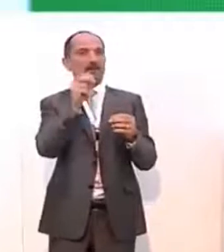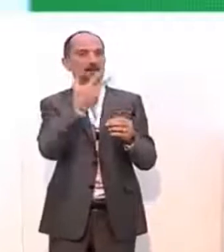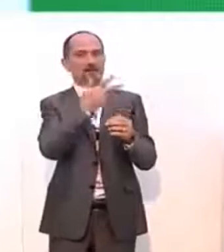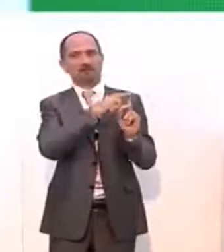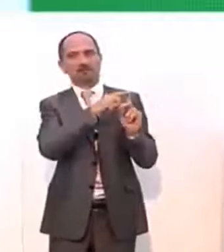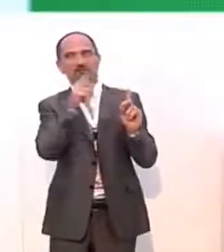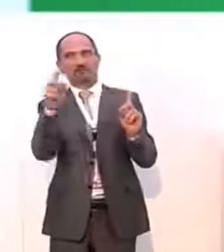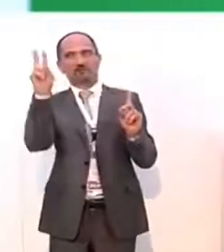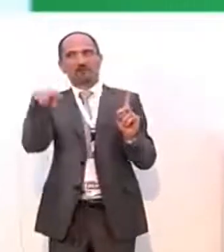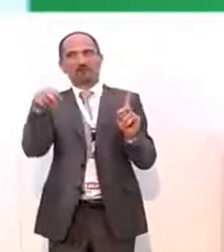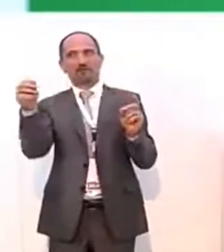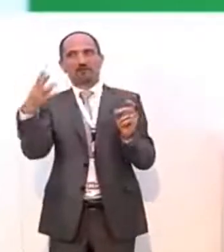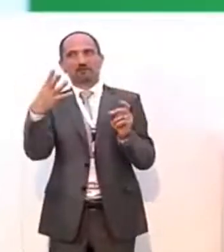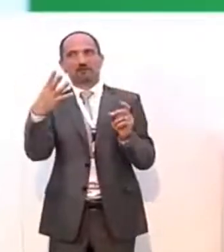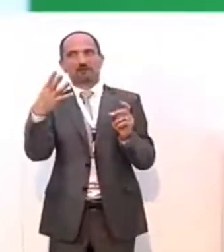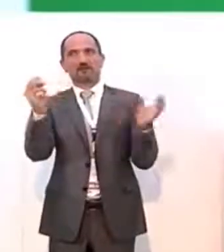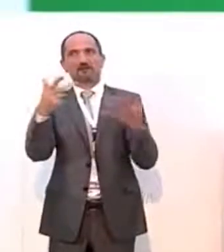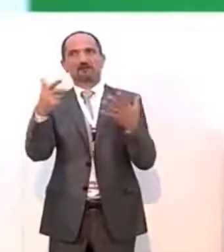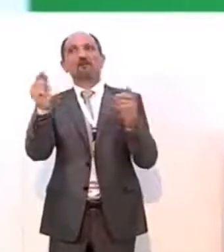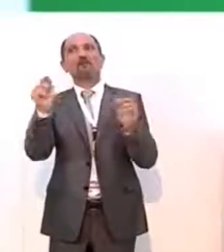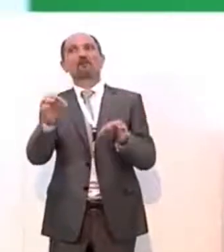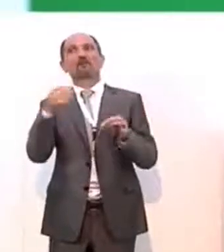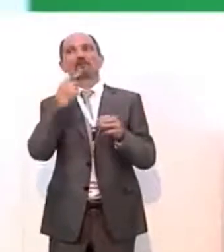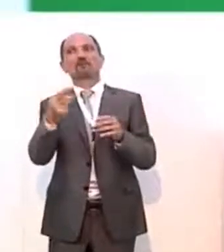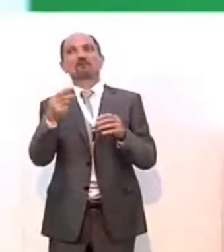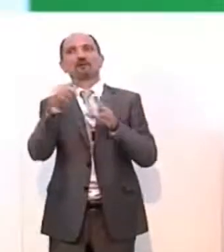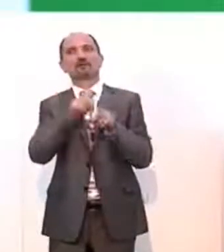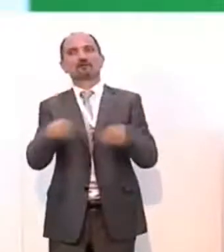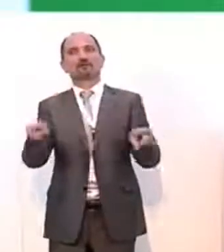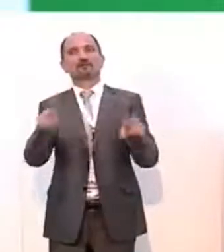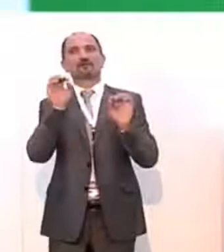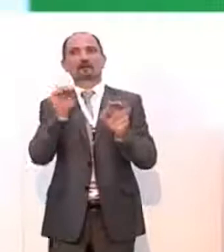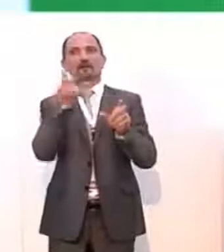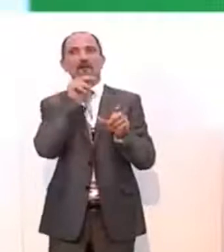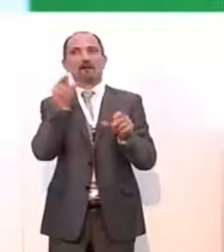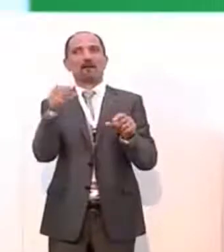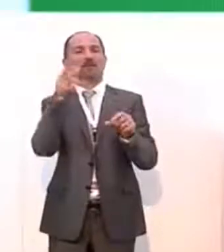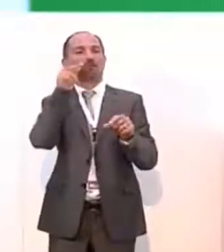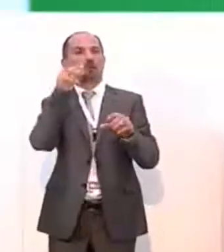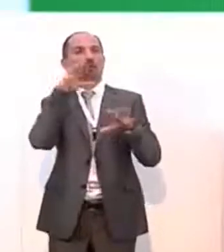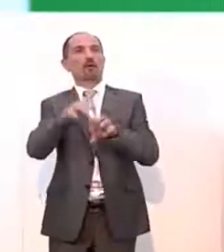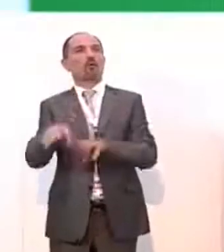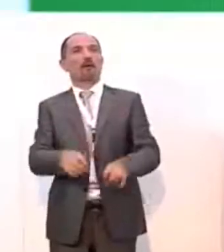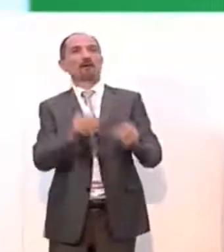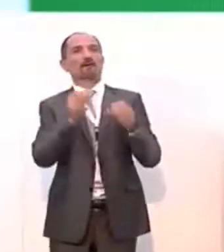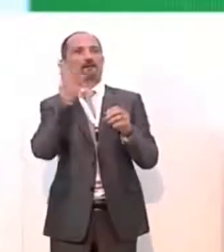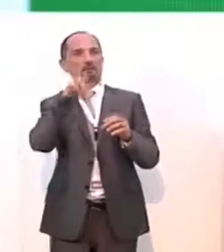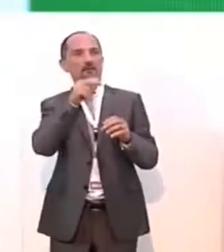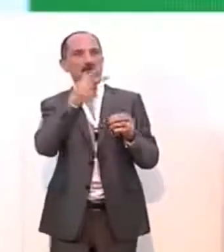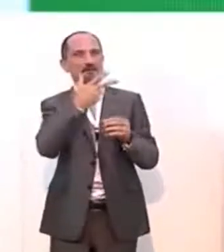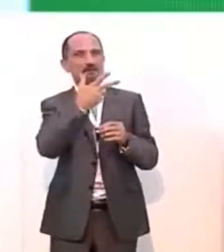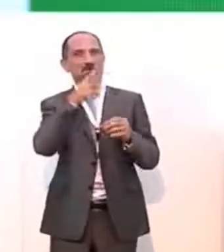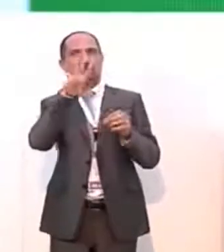2013 e il 2017 c'è una differenza che parla del 46% di donne occupate nel 2013.